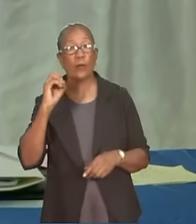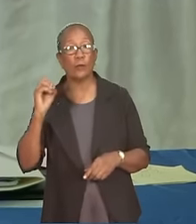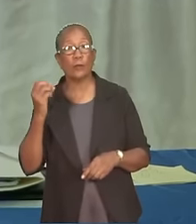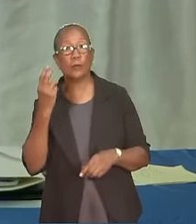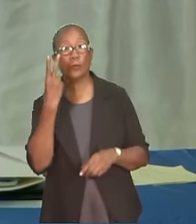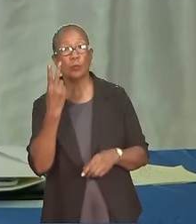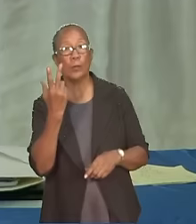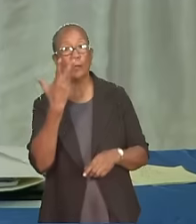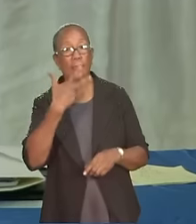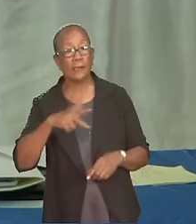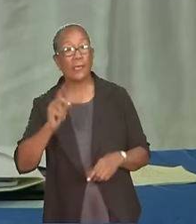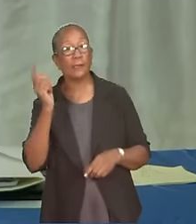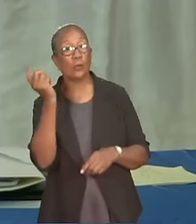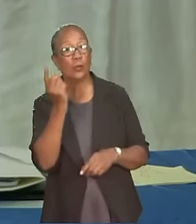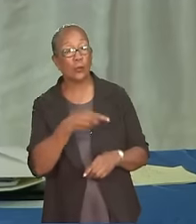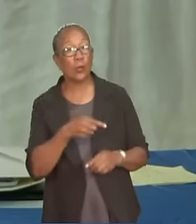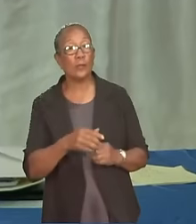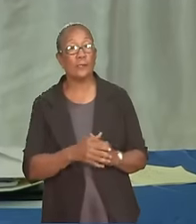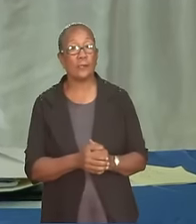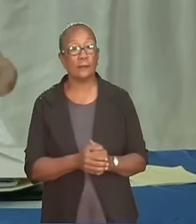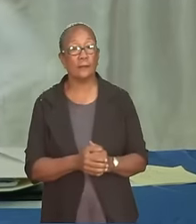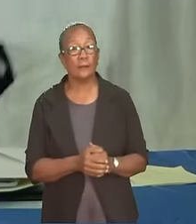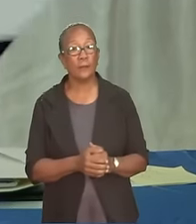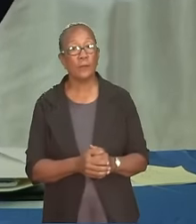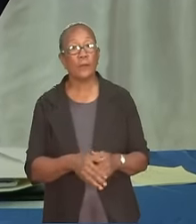582.000. En één is een raadsvoorstel van